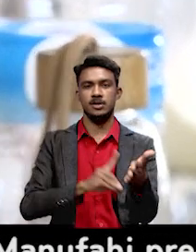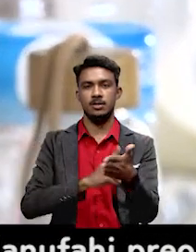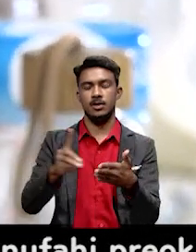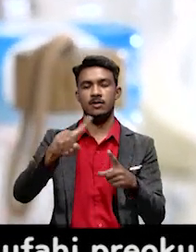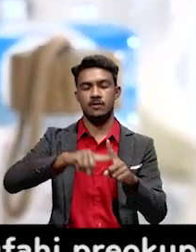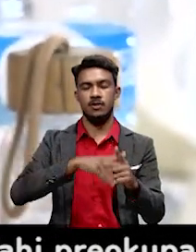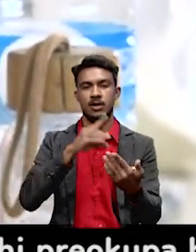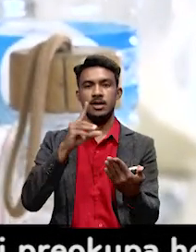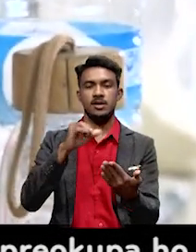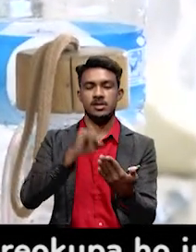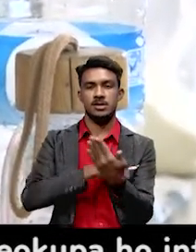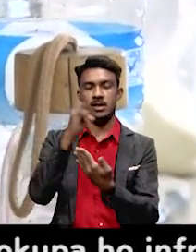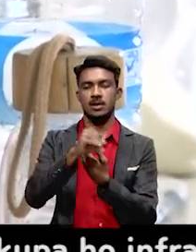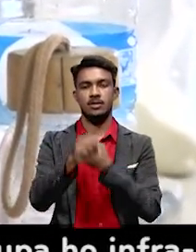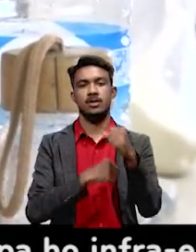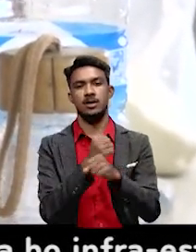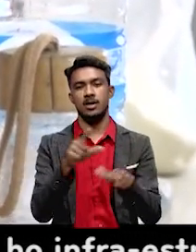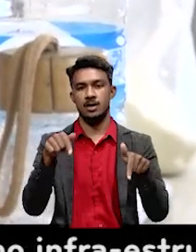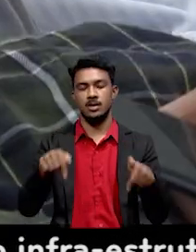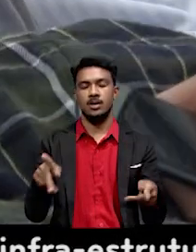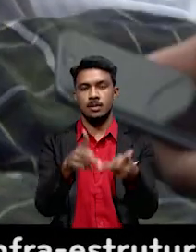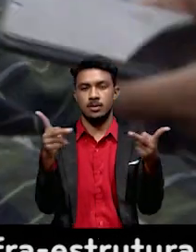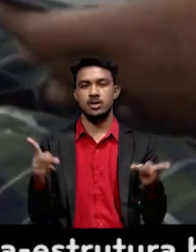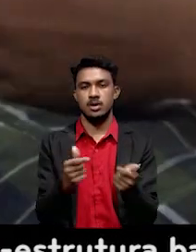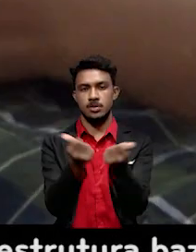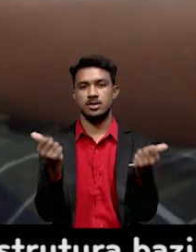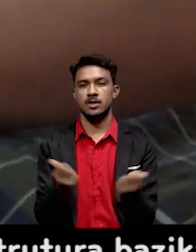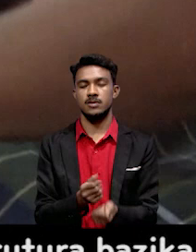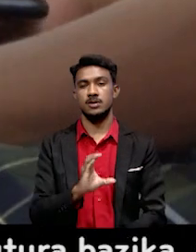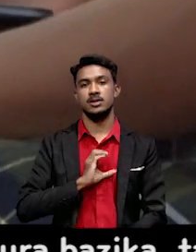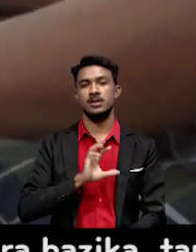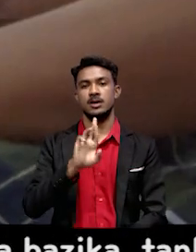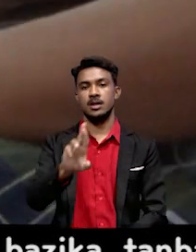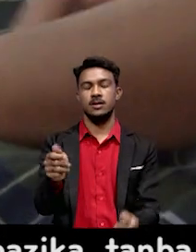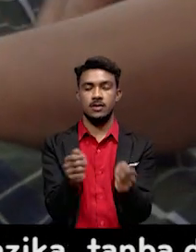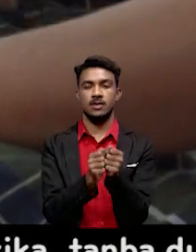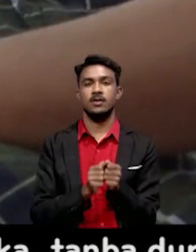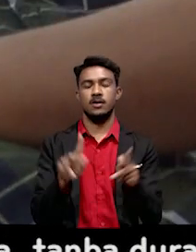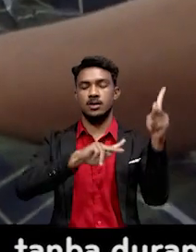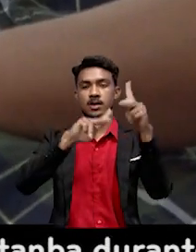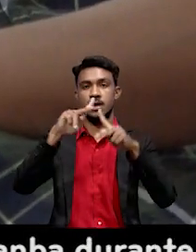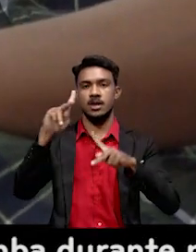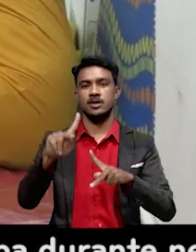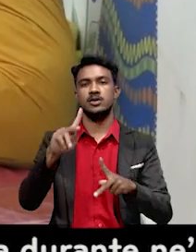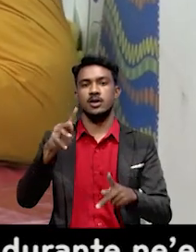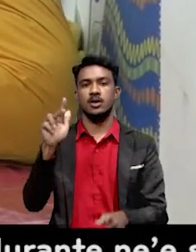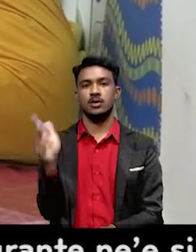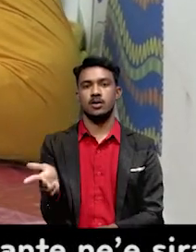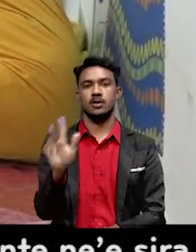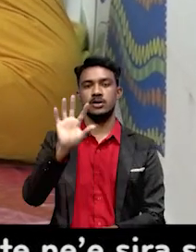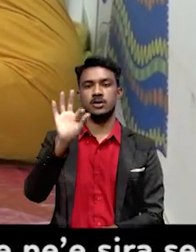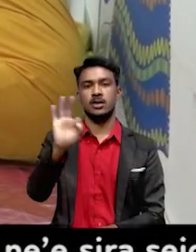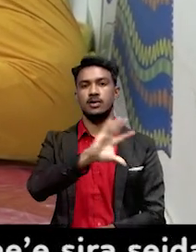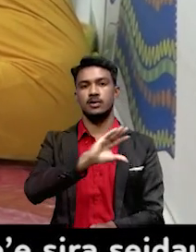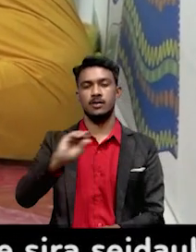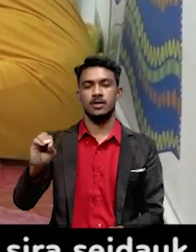janeiro tinangne ha foi imposto administrativo Cristo Rei. Ho caso tolo nulo resincia, nona infeto, ho caso rua